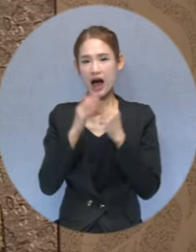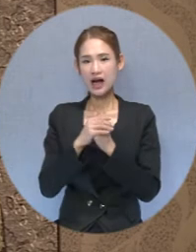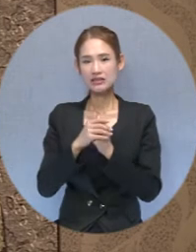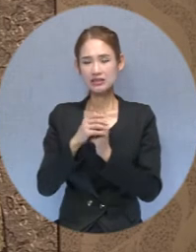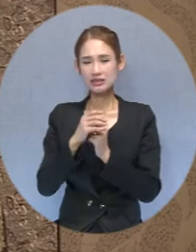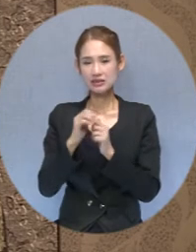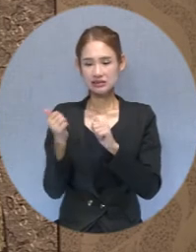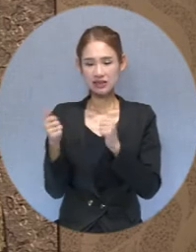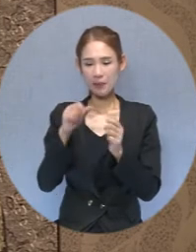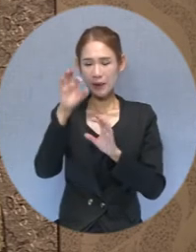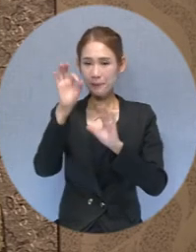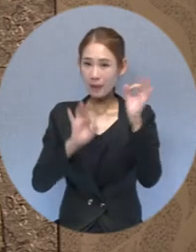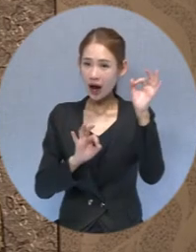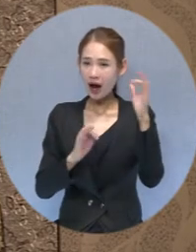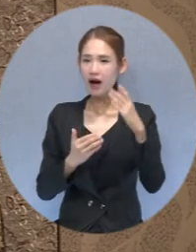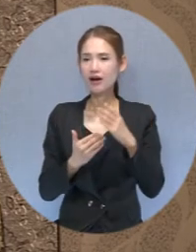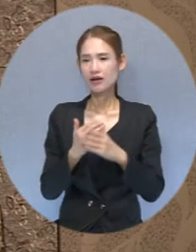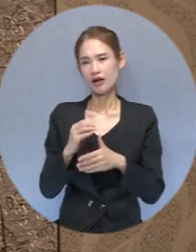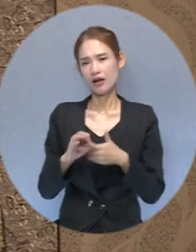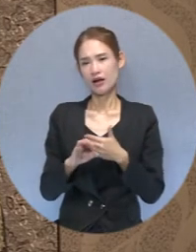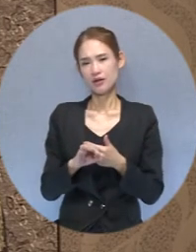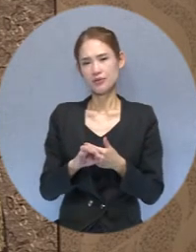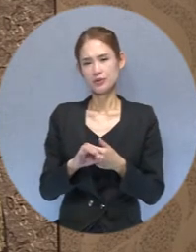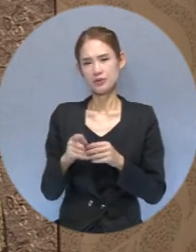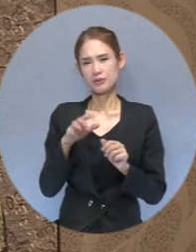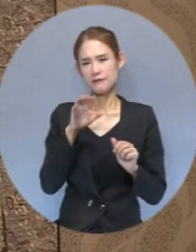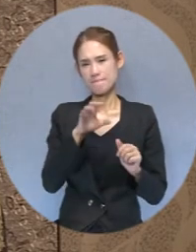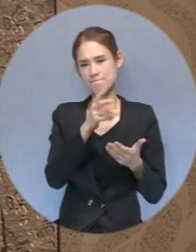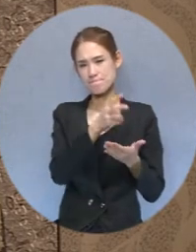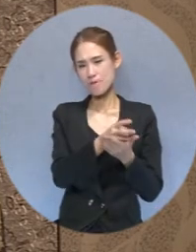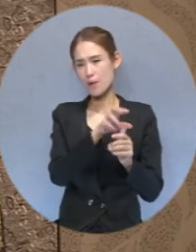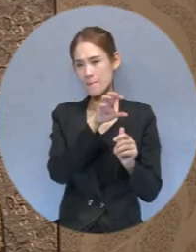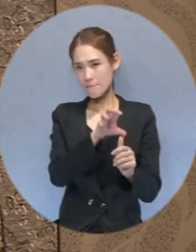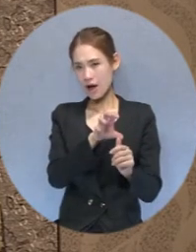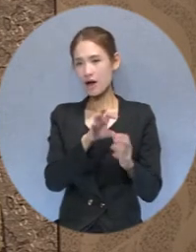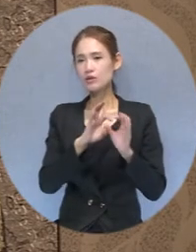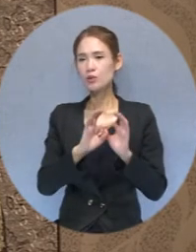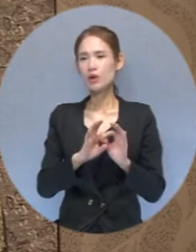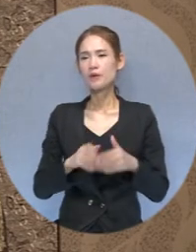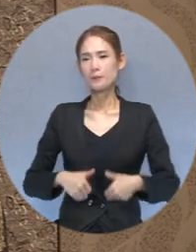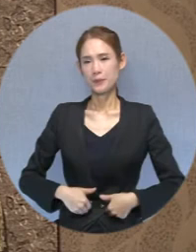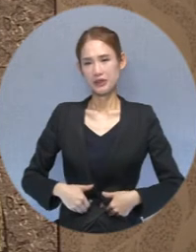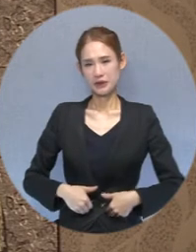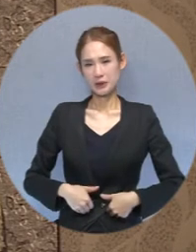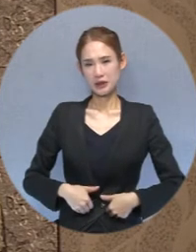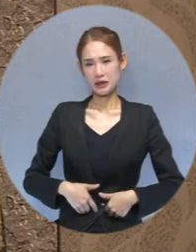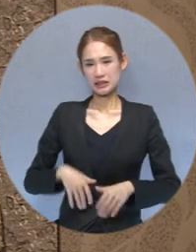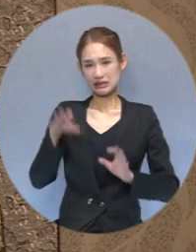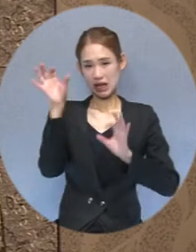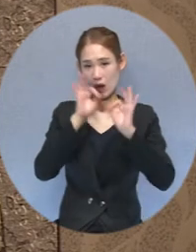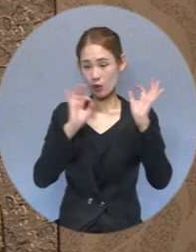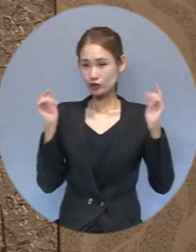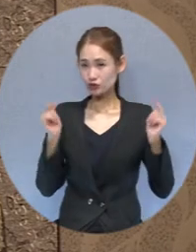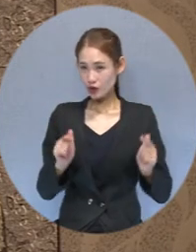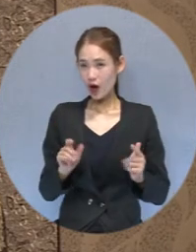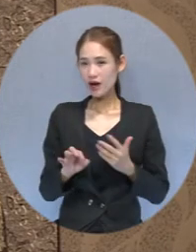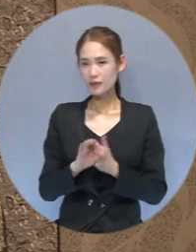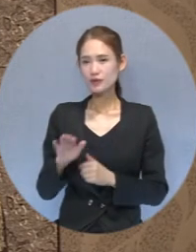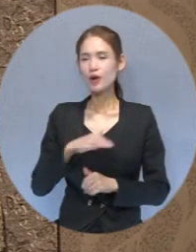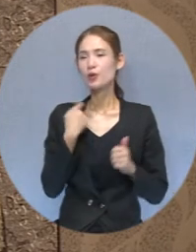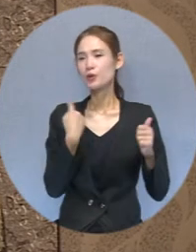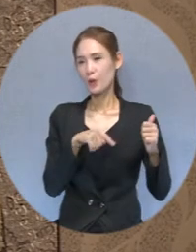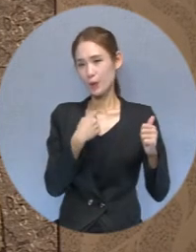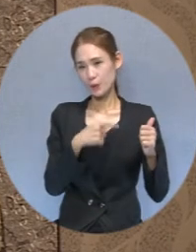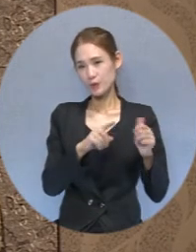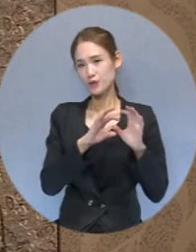나가면은 좀 규제를 통해서 해야 된다는 의견이 많을 테고 만약에 아이 그 사고가 줄어들면은 우리가 교육을 통해서 캠페인을